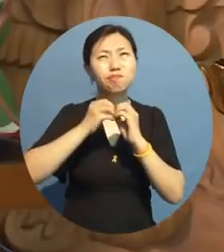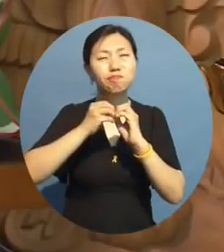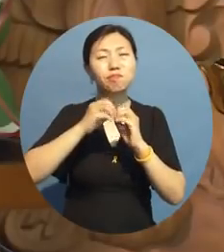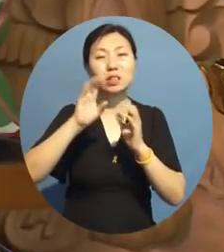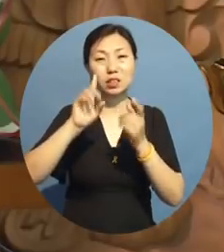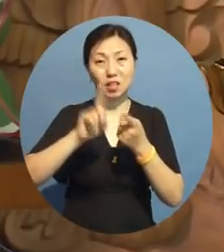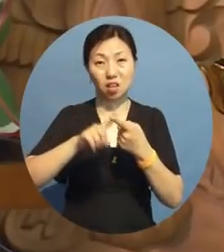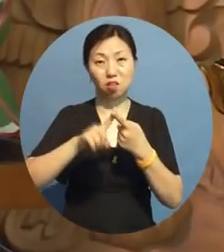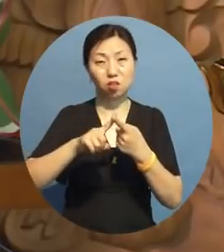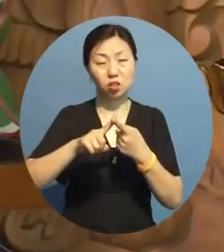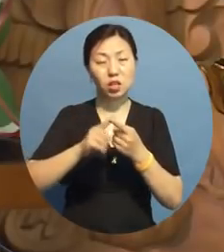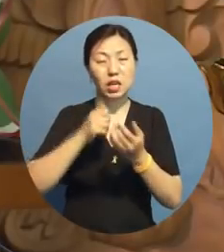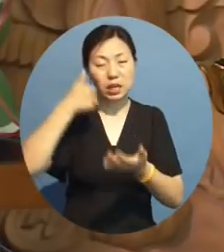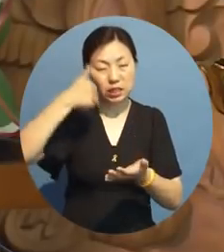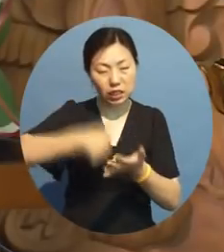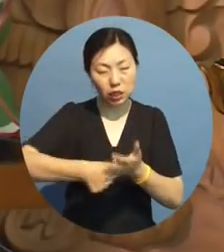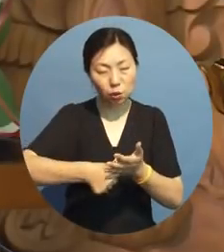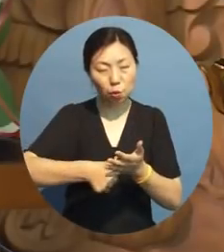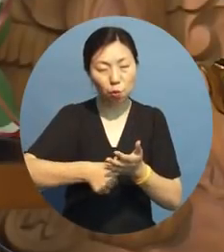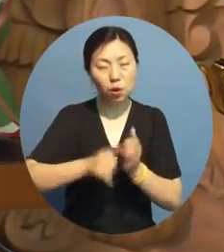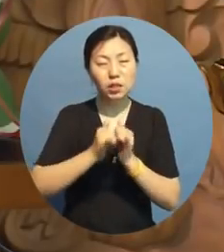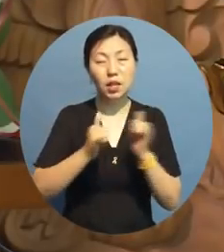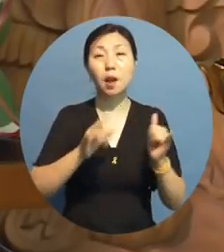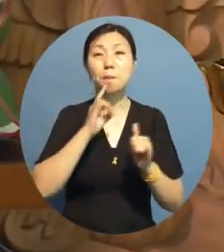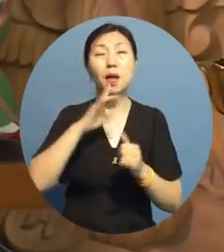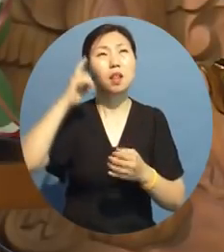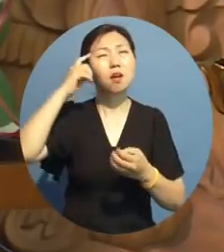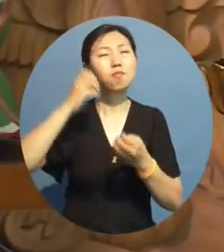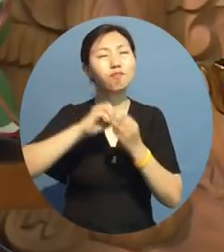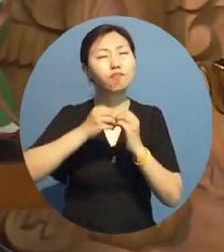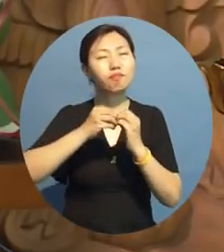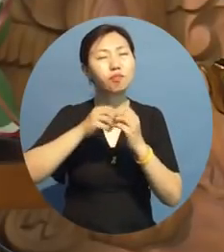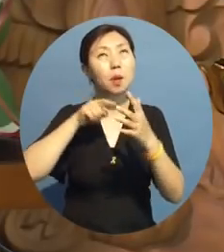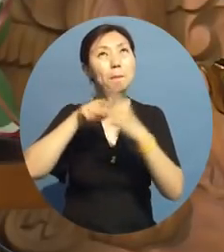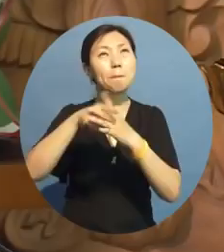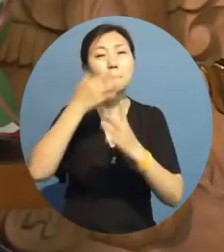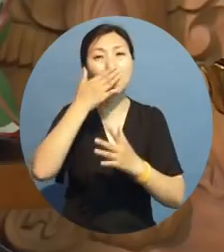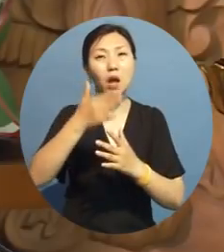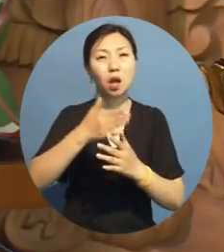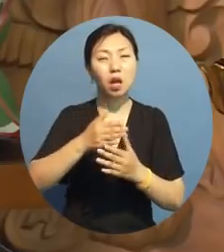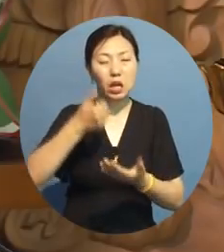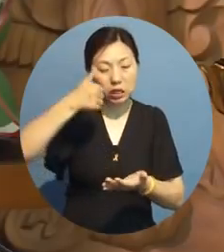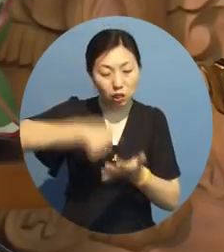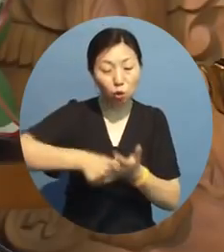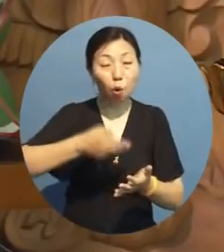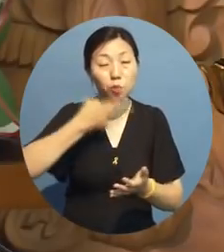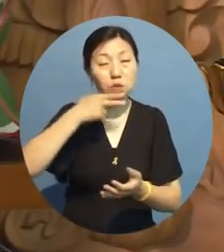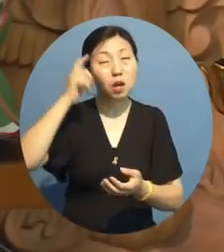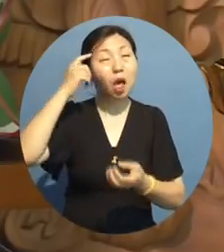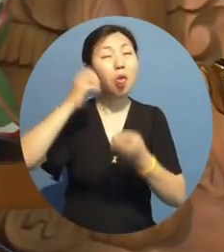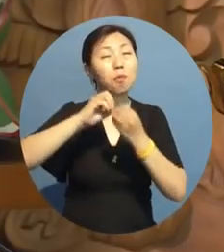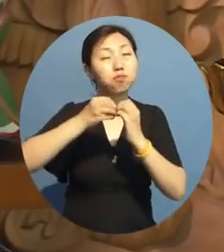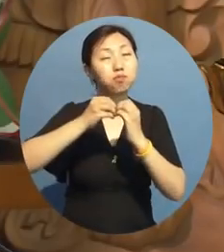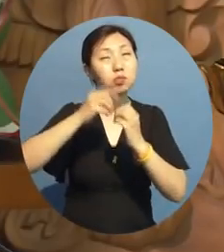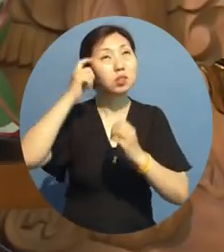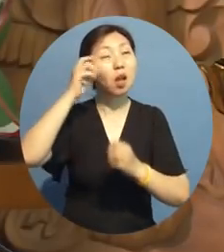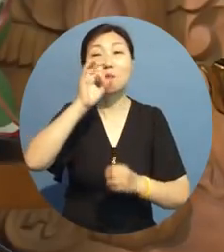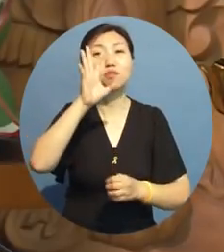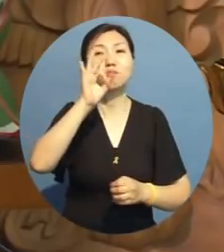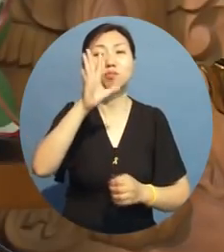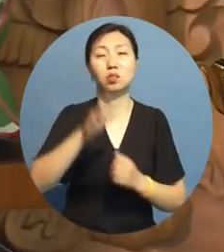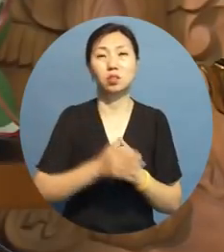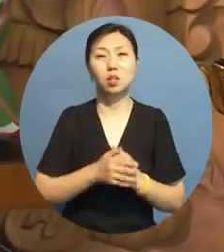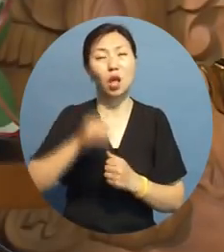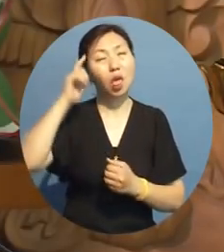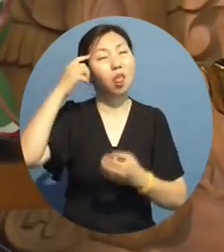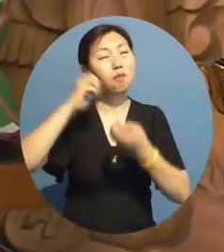그 망상 피웠다는 건 기도하는 사람만이 망상 피운 줄 아나? 기도 안 하면 망상 피운 줄 아나 모르나? 몰라. 그러니까